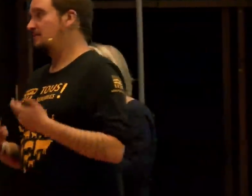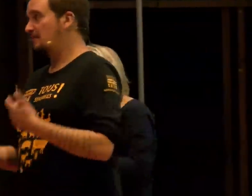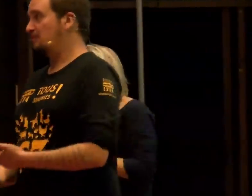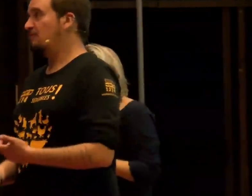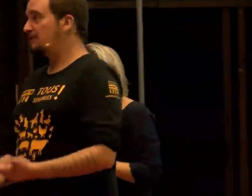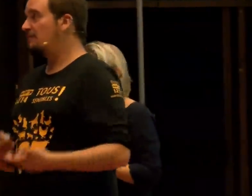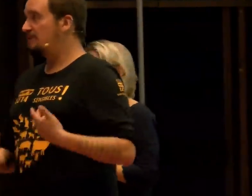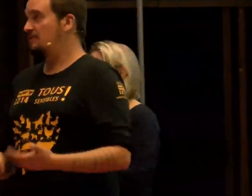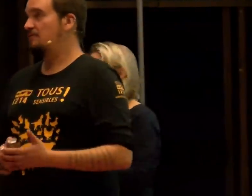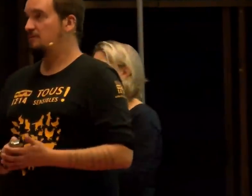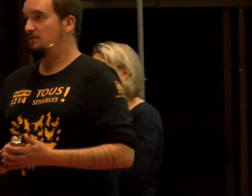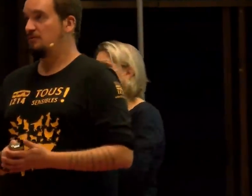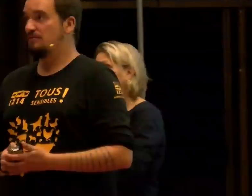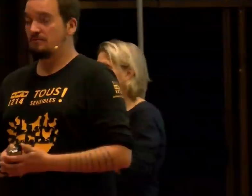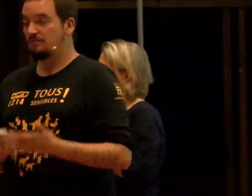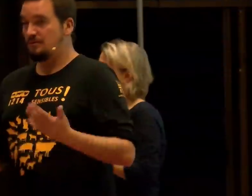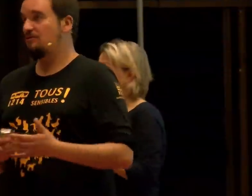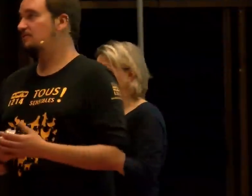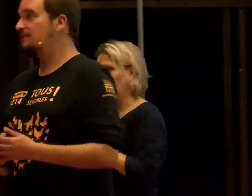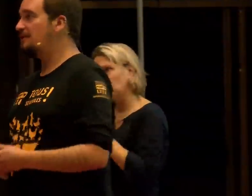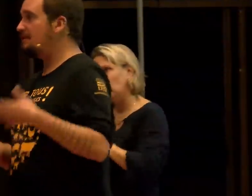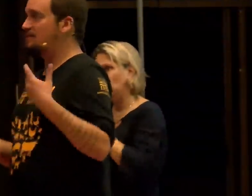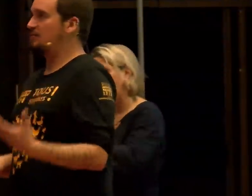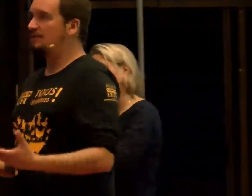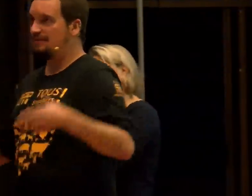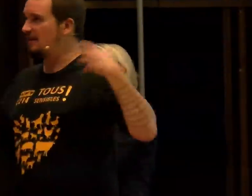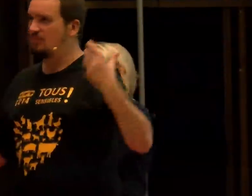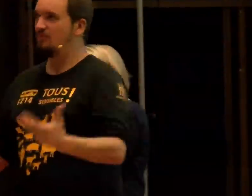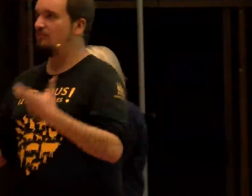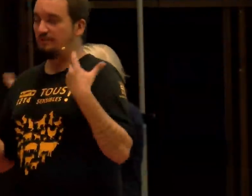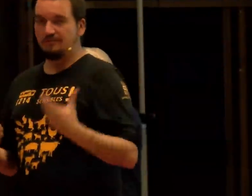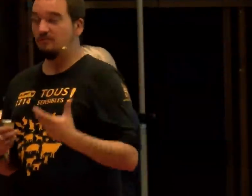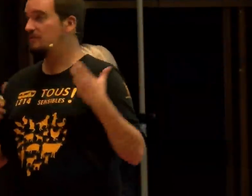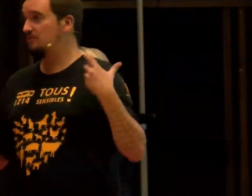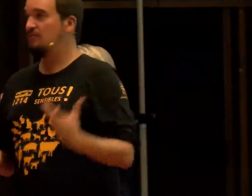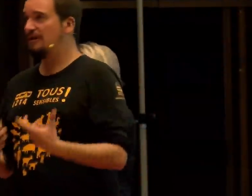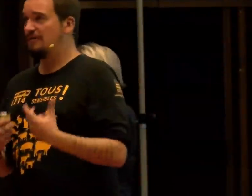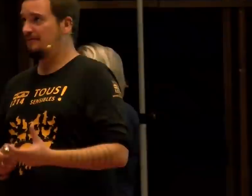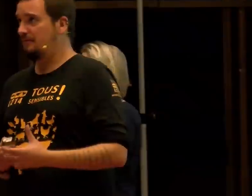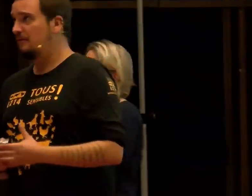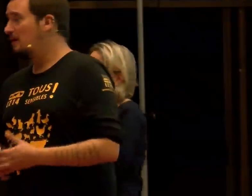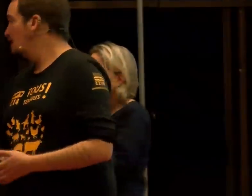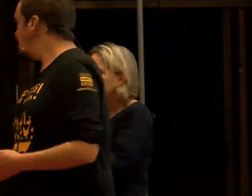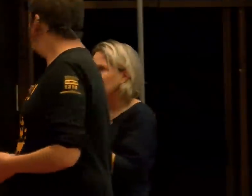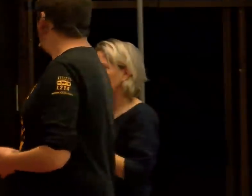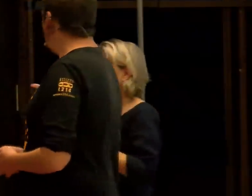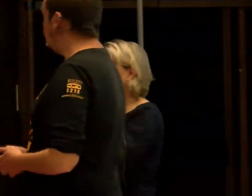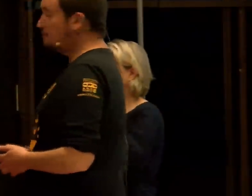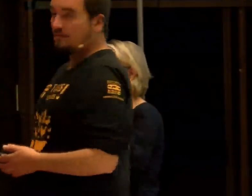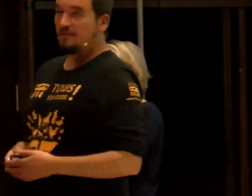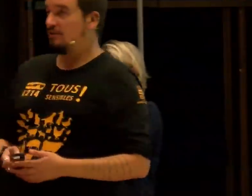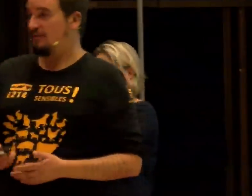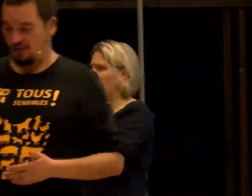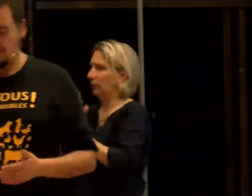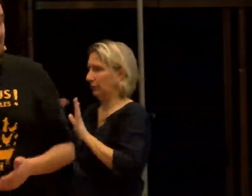répéter. C'est important de ne pas se répéter de nos jours dans notre société qui est surmédiatisée. Il y a beaucoup d'infos, on est tous noyés dans l'info.